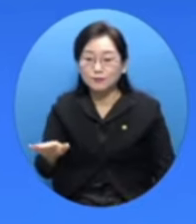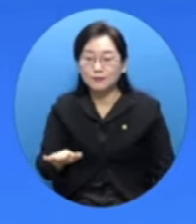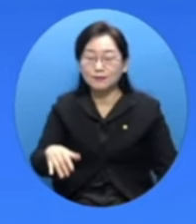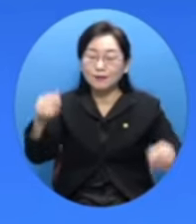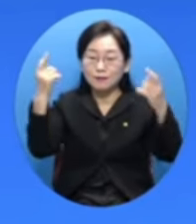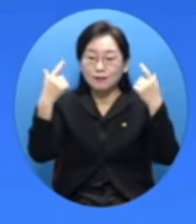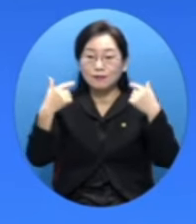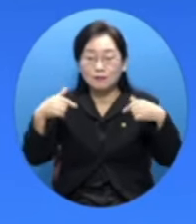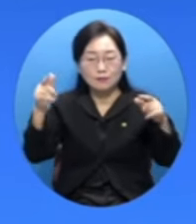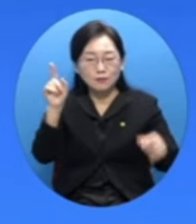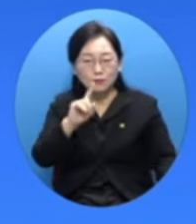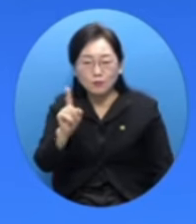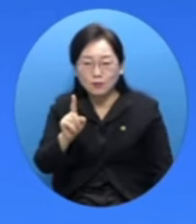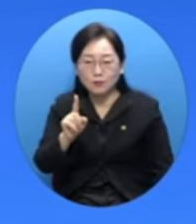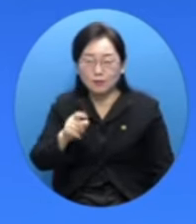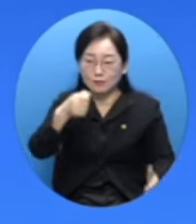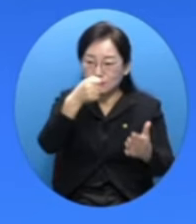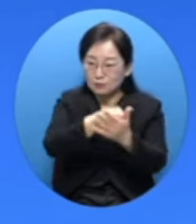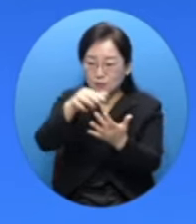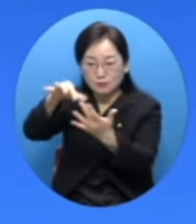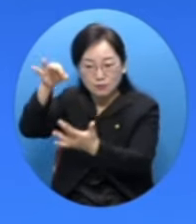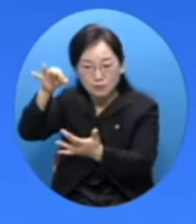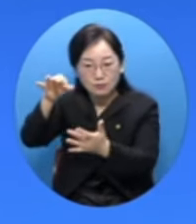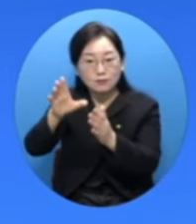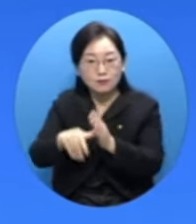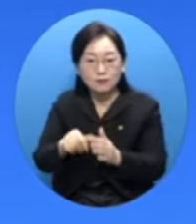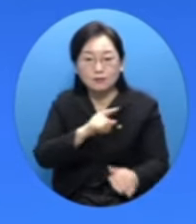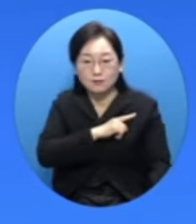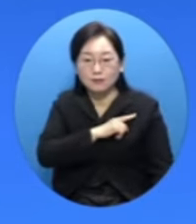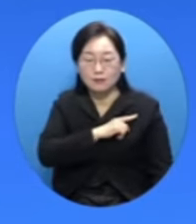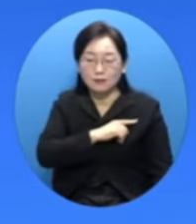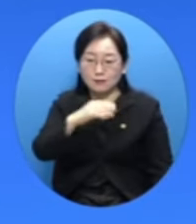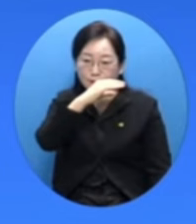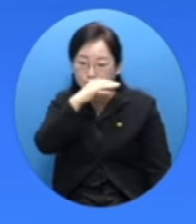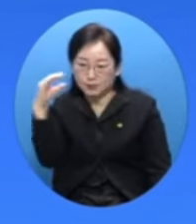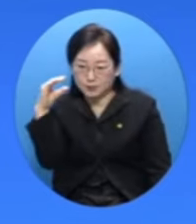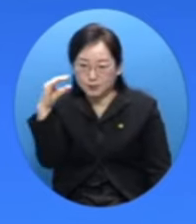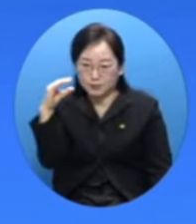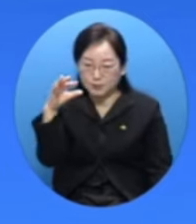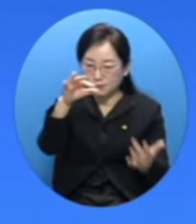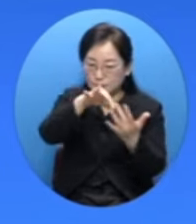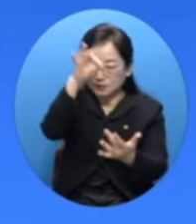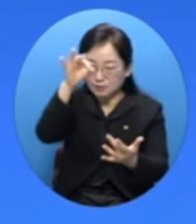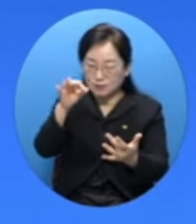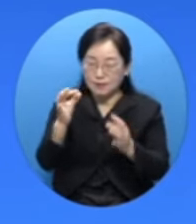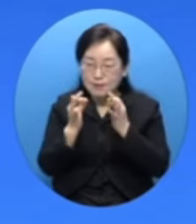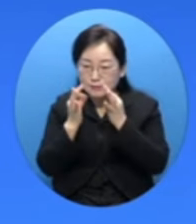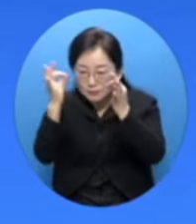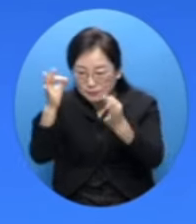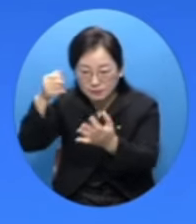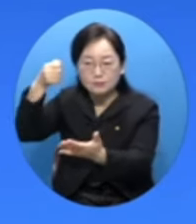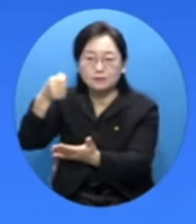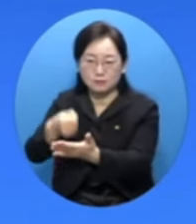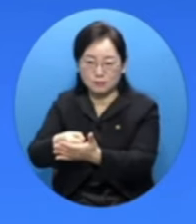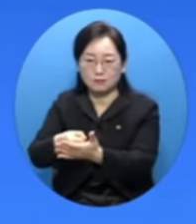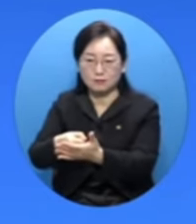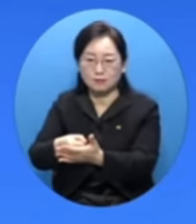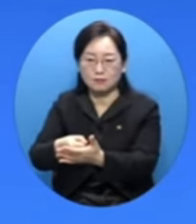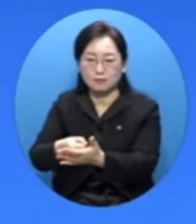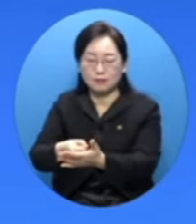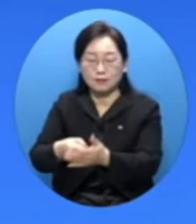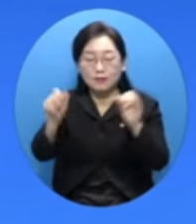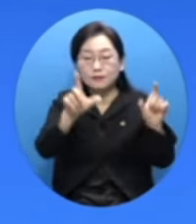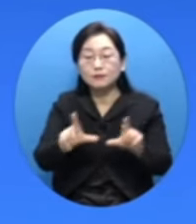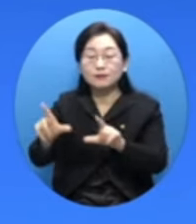언제나 어떠한 선택을 하고 결정을 할 때 가장 올바른 선택을 하고 최선의 결정을 해서 그